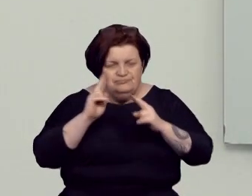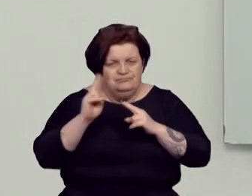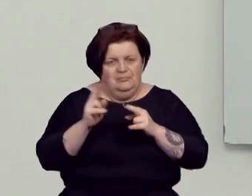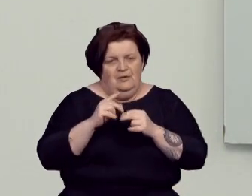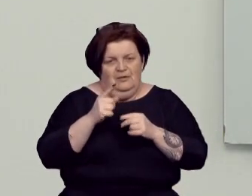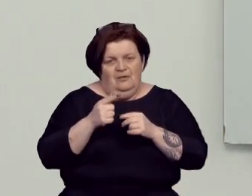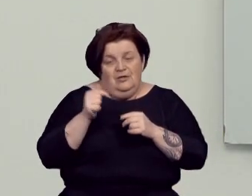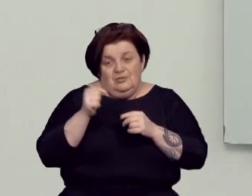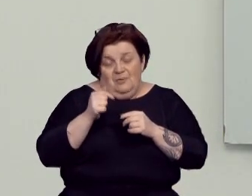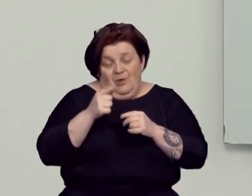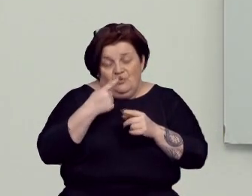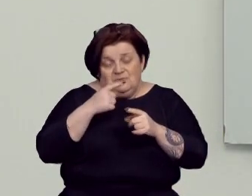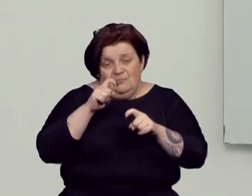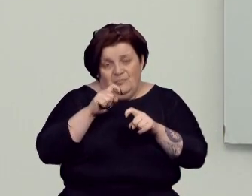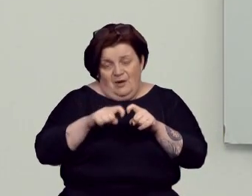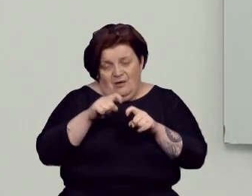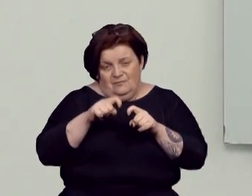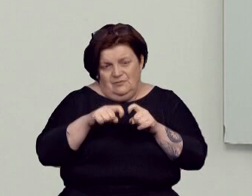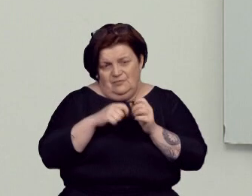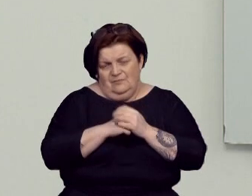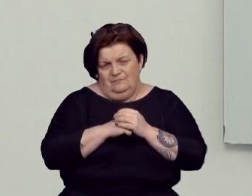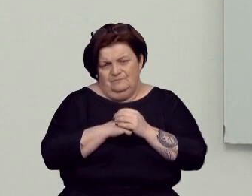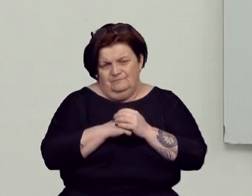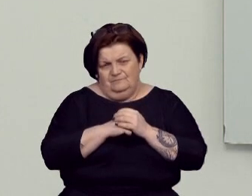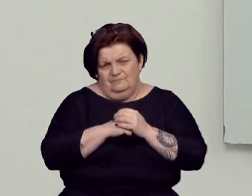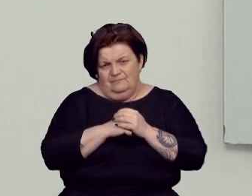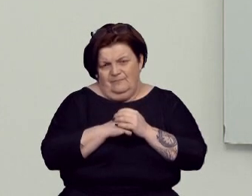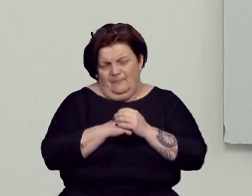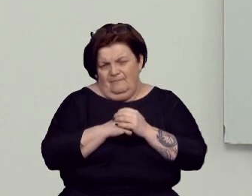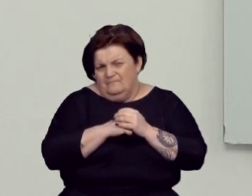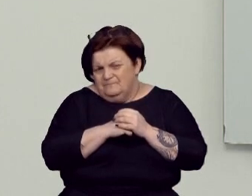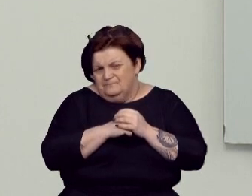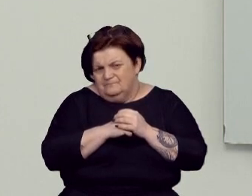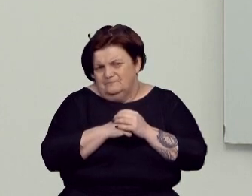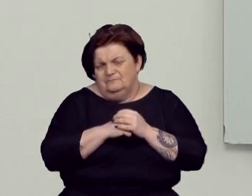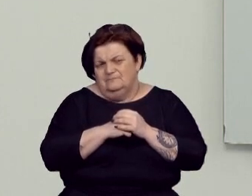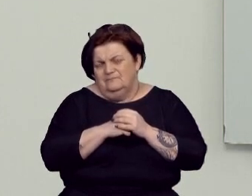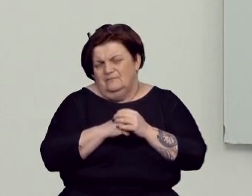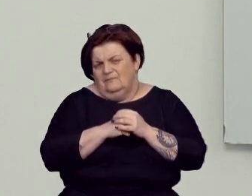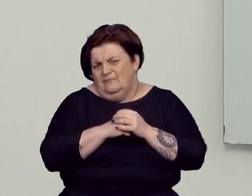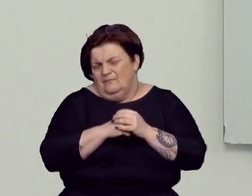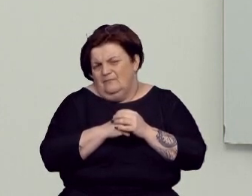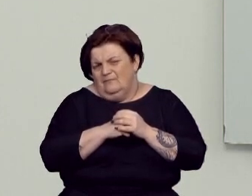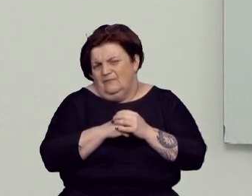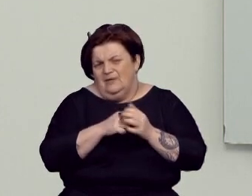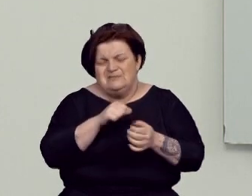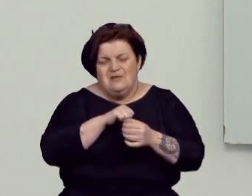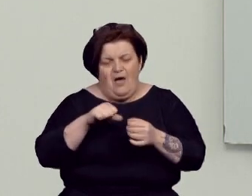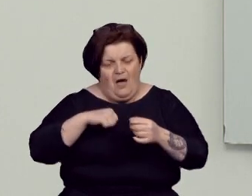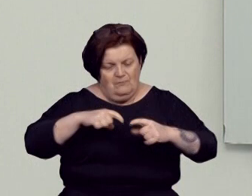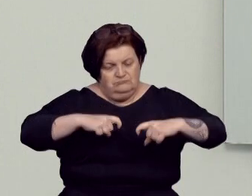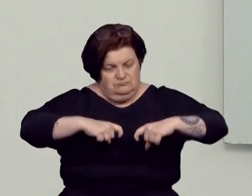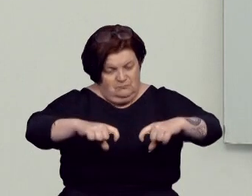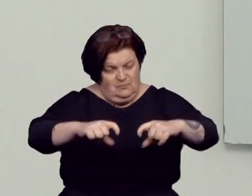w jakiś sposób utleni, mieć niestety do siebie marzy się tam jakąś śniedzią delikatnie powlecze, gdy będzie nieużytkowana, natomiast samo